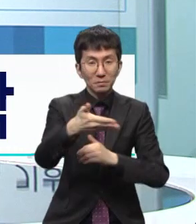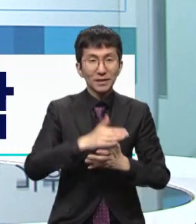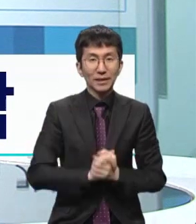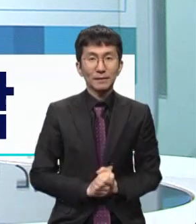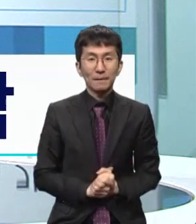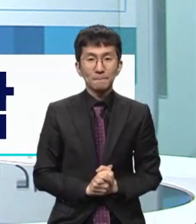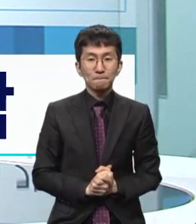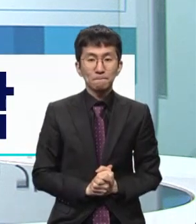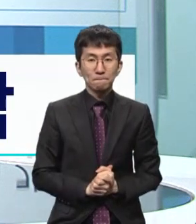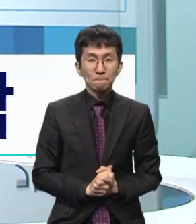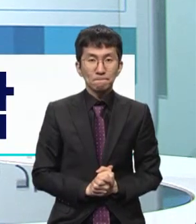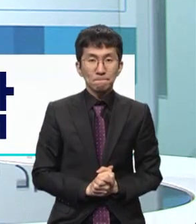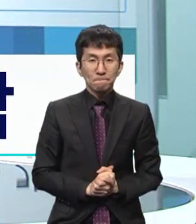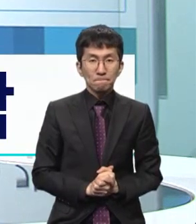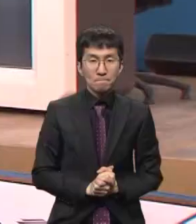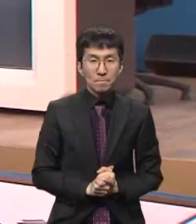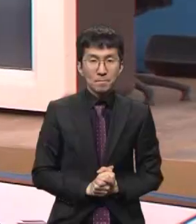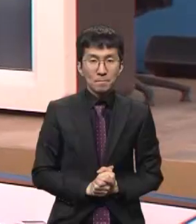취재했습니다